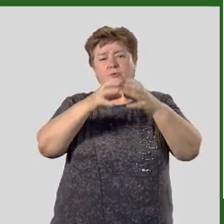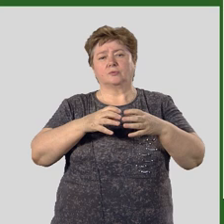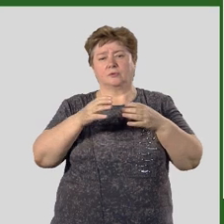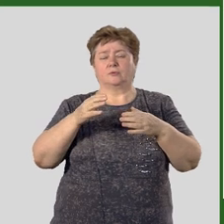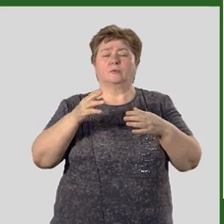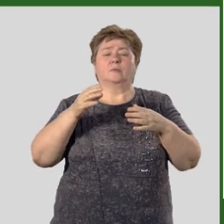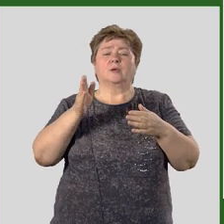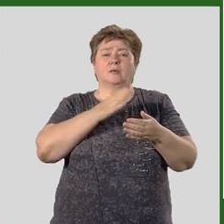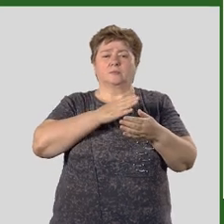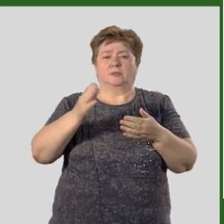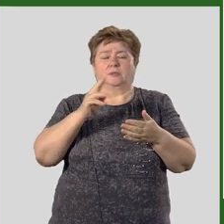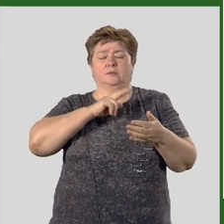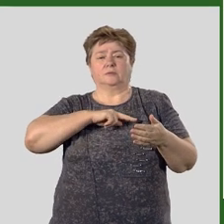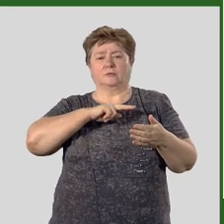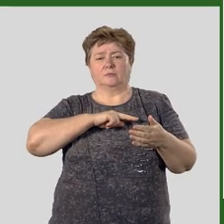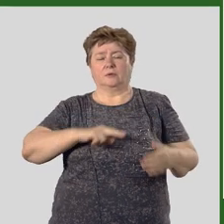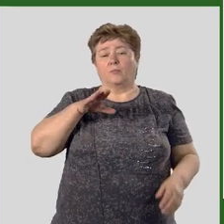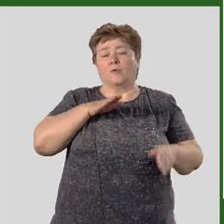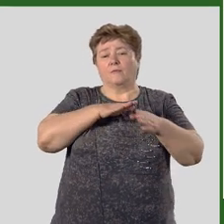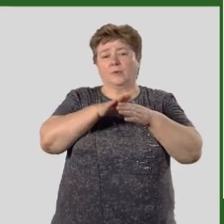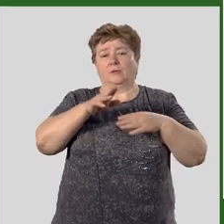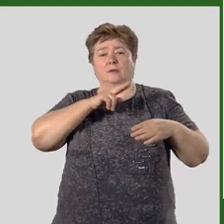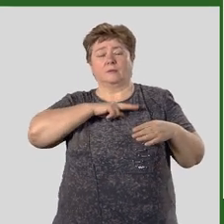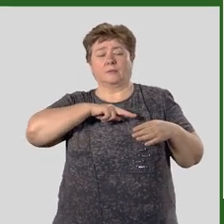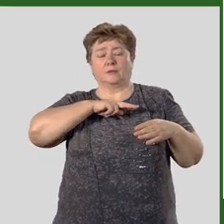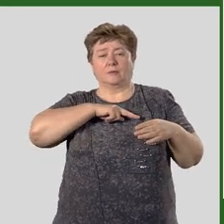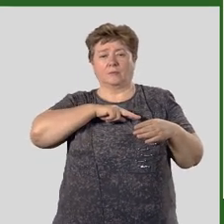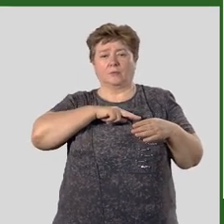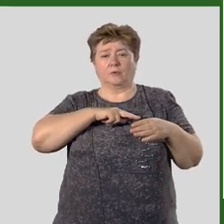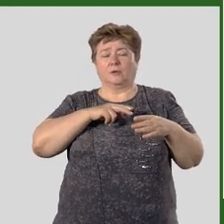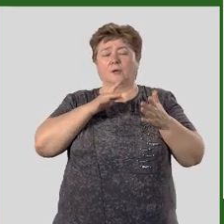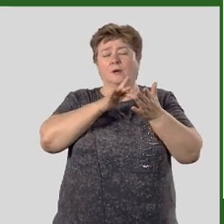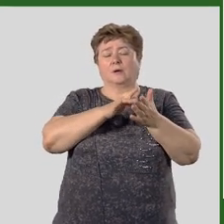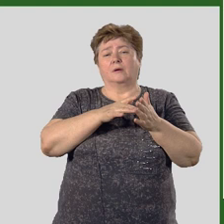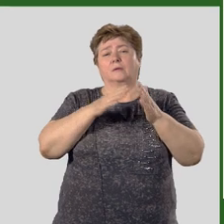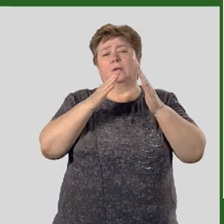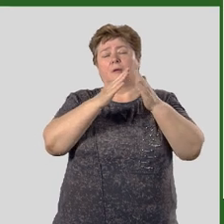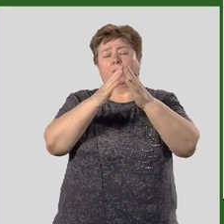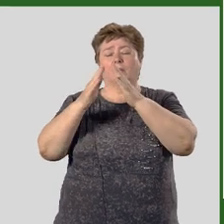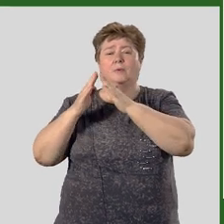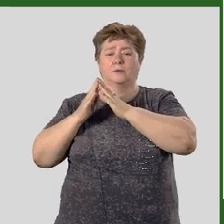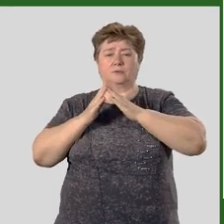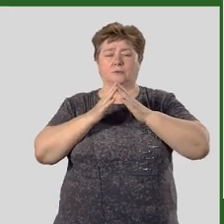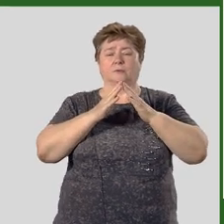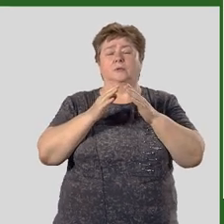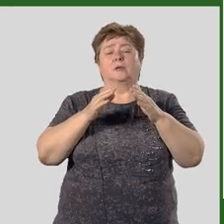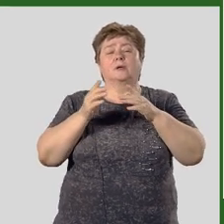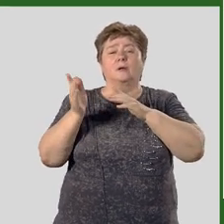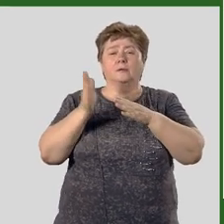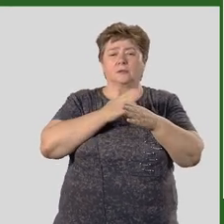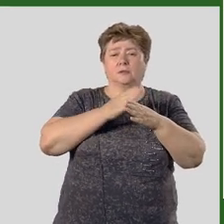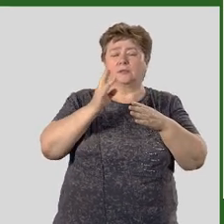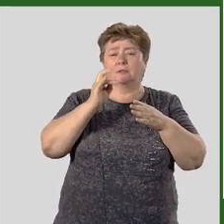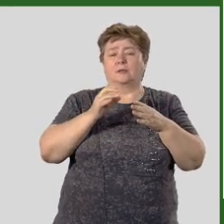распределении труда. По выполняемым функциям города и поселки городского типа подразделяются